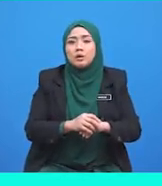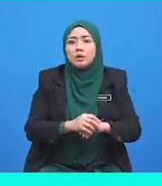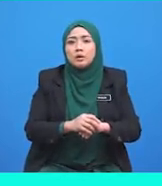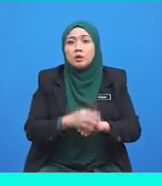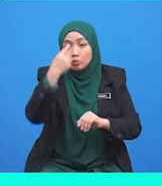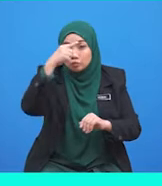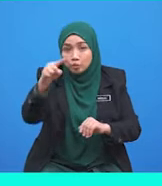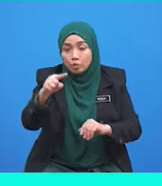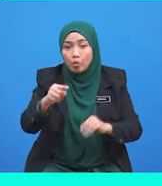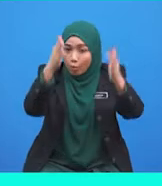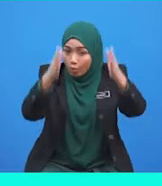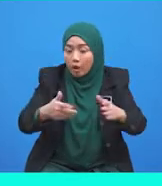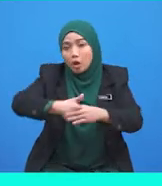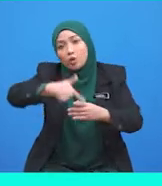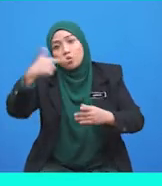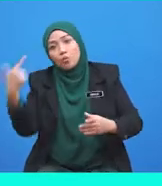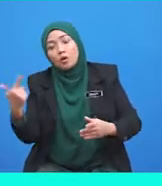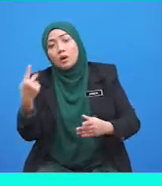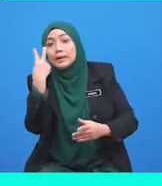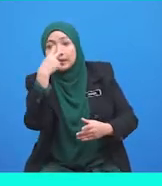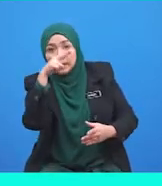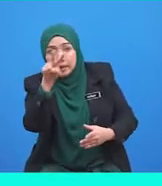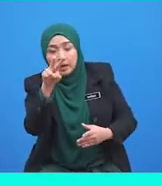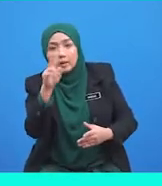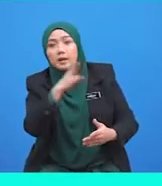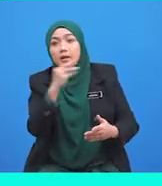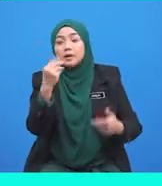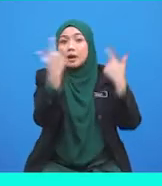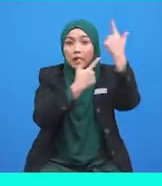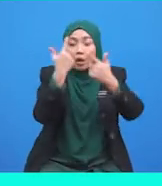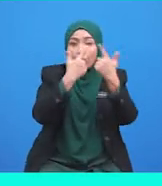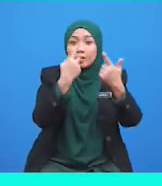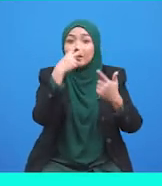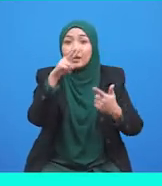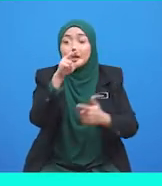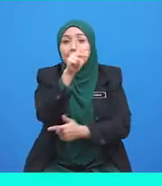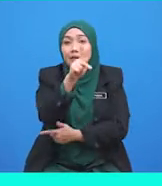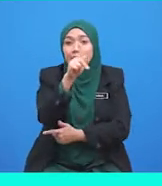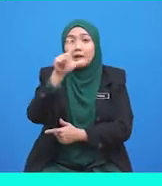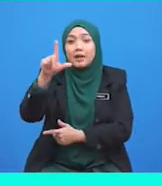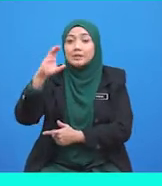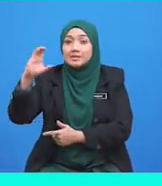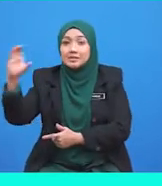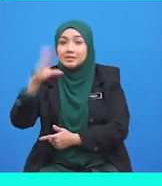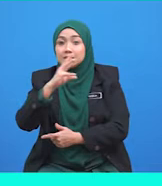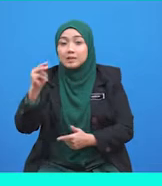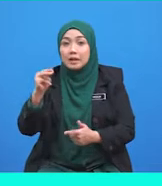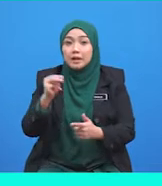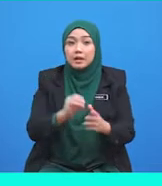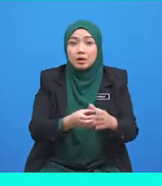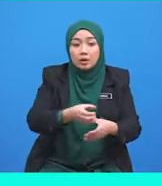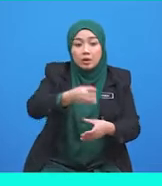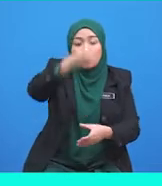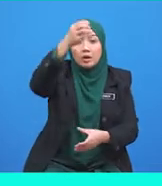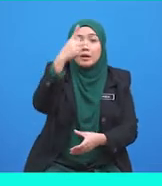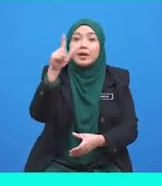sendiri kemegahan seni bina pada Menara Berkembar Petronas KLCC dan Menara Kuala Lumpur.